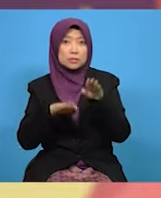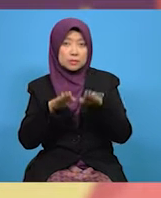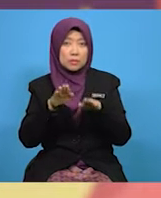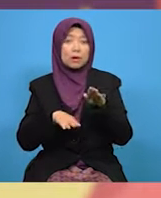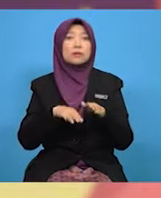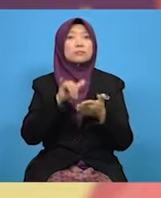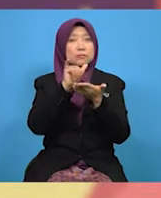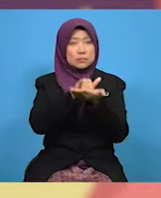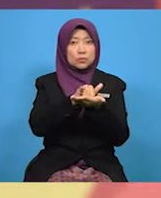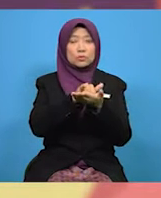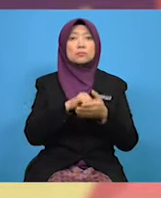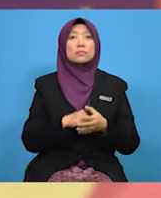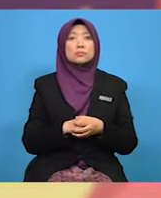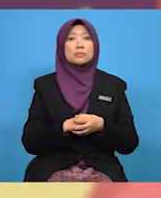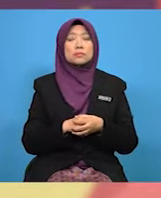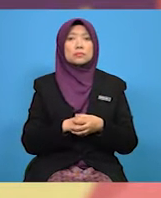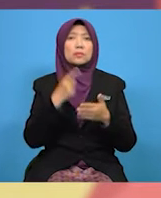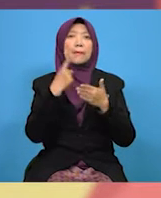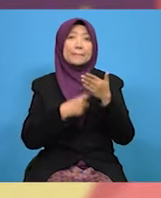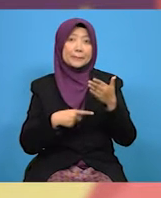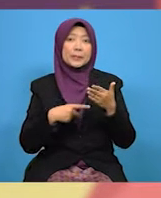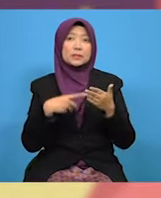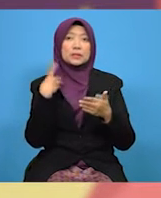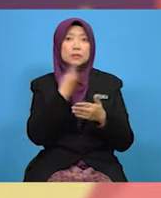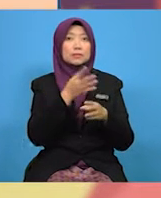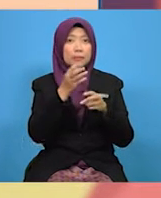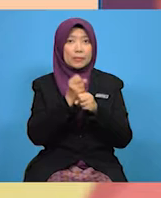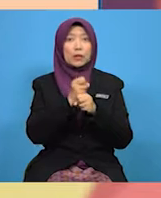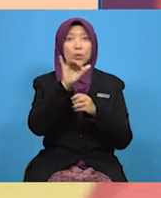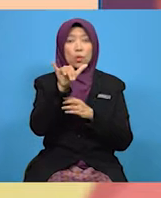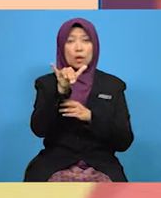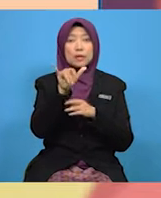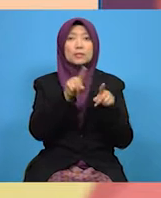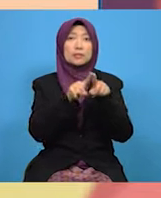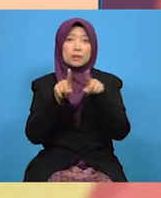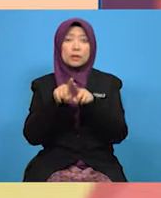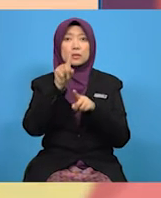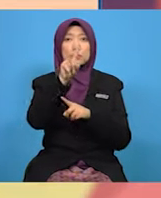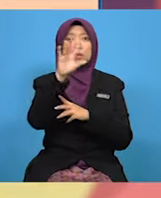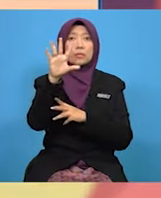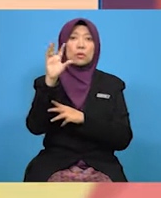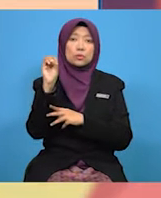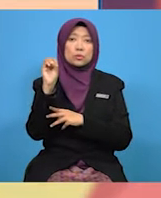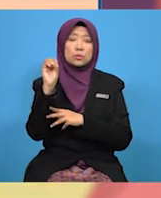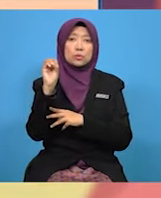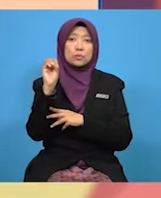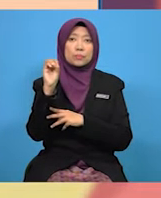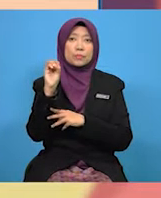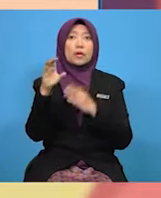tersebut Anda apa yang kita perolehi arah waisama dengan 150